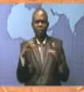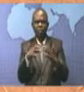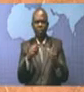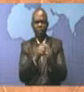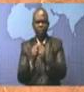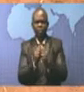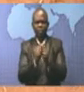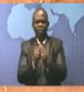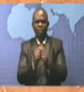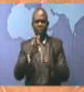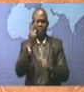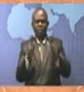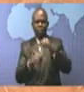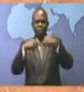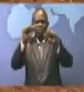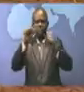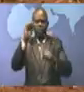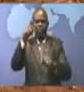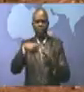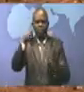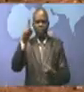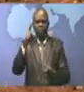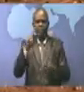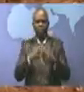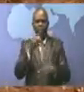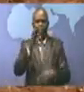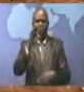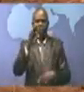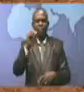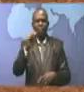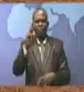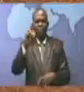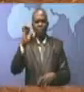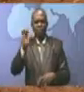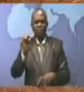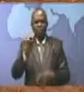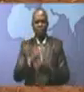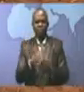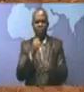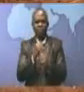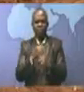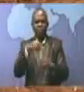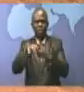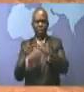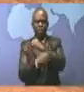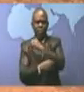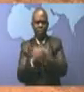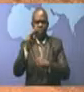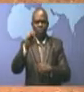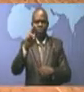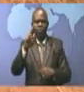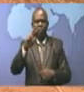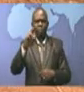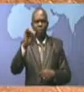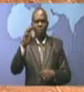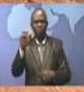du Sénat, Fabrice Ngurunziza, se joint à la population de la colline Kavumu, zone Murima, dans la colline et province de Kayanza,